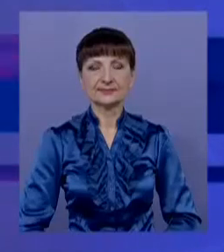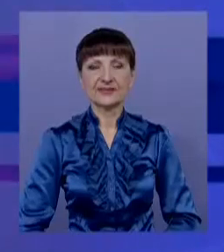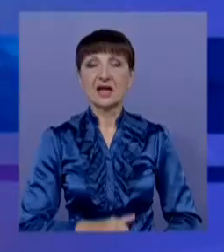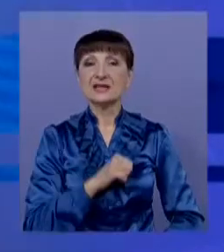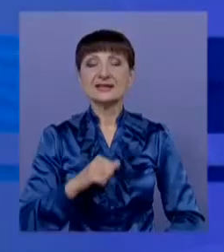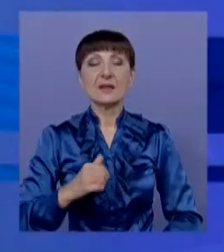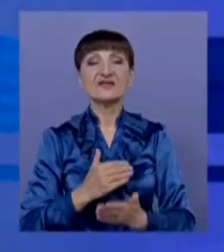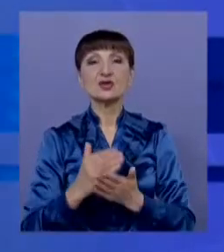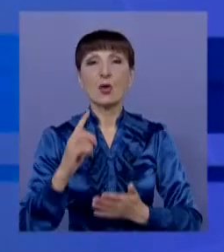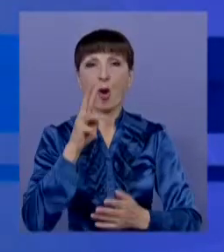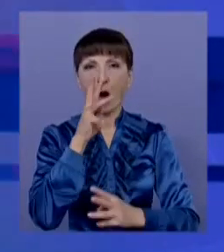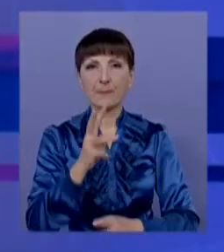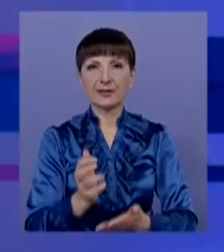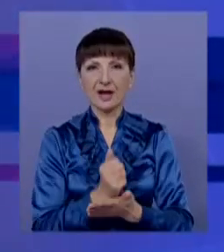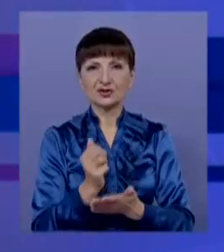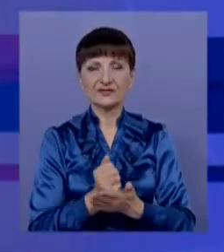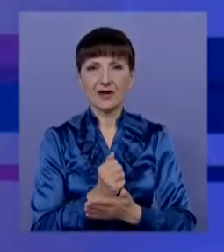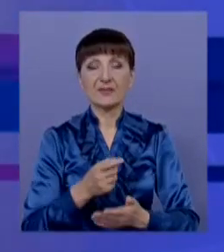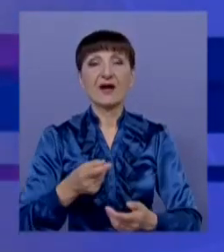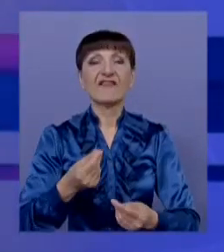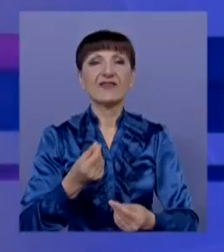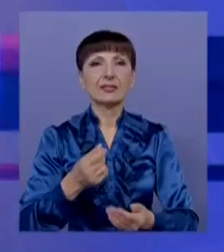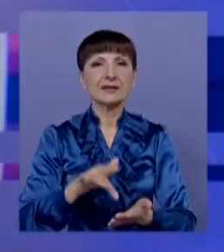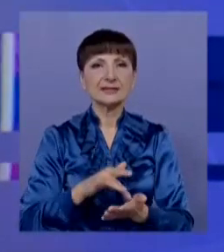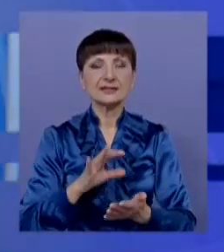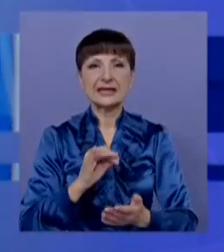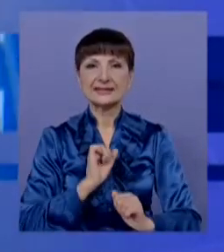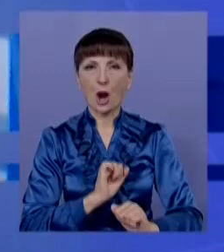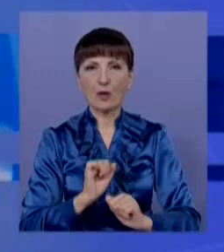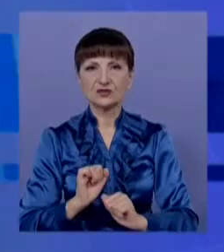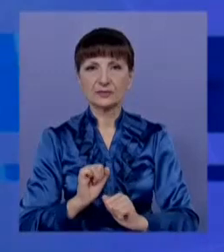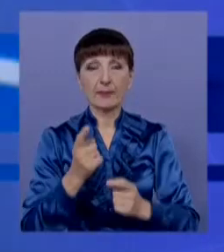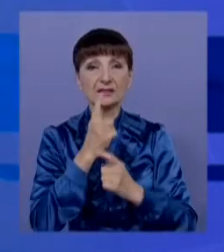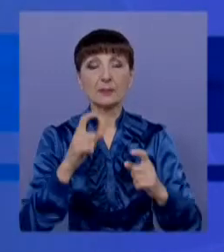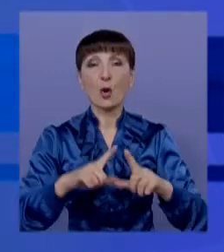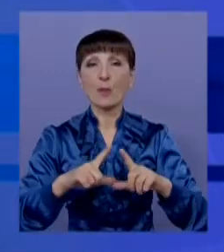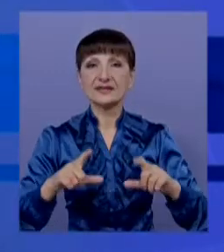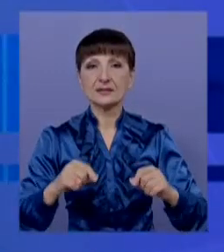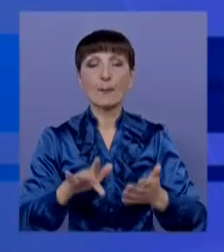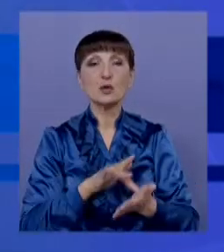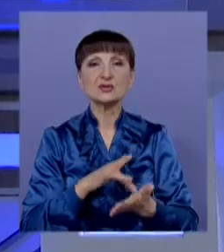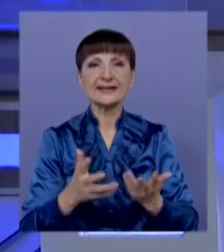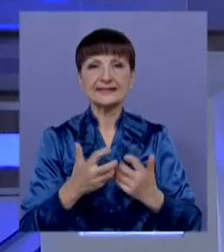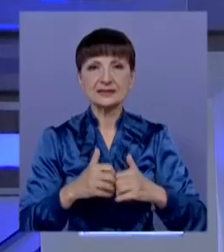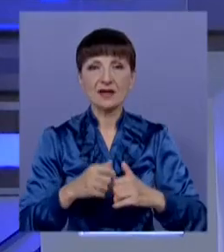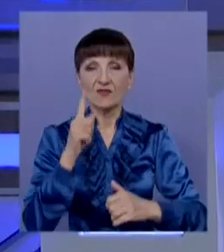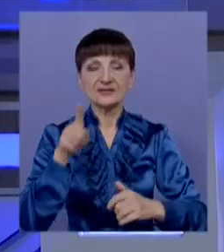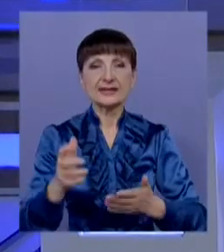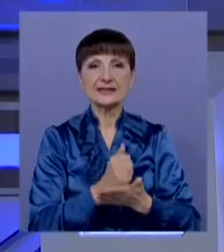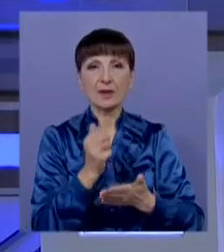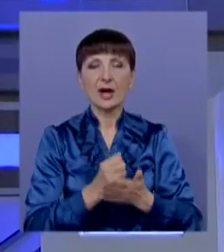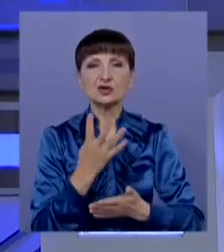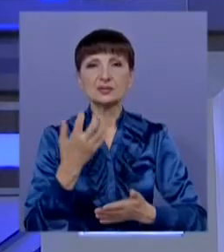Самые высокооплачиваемые в Казахстане финансисты и страховщики. По данным комитета по статистике, в месяц они